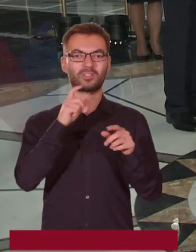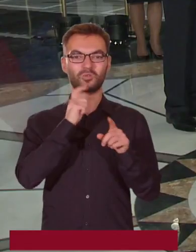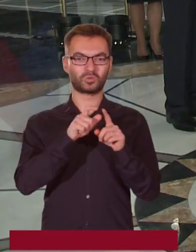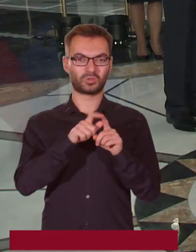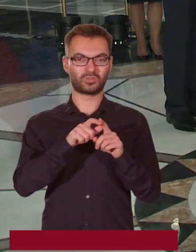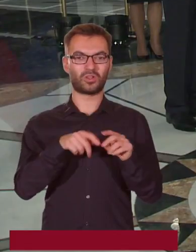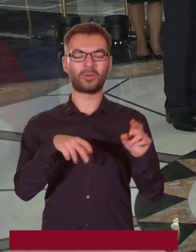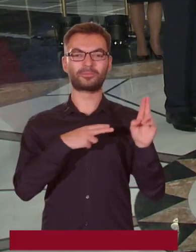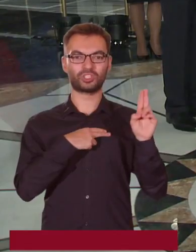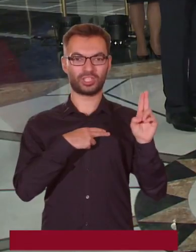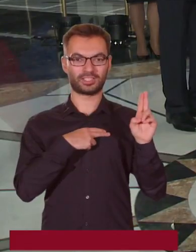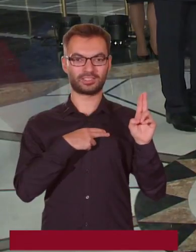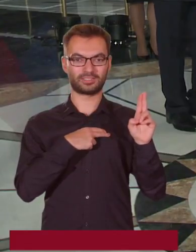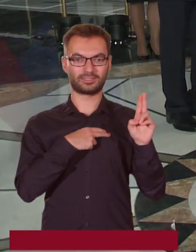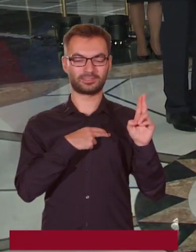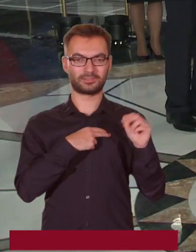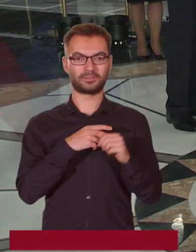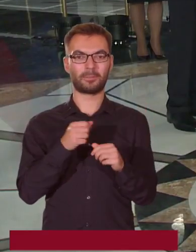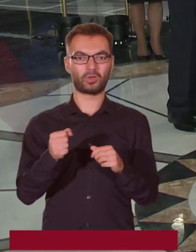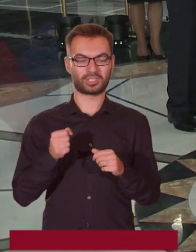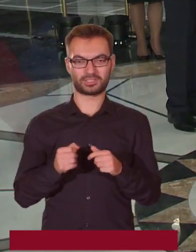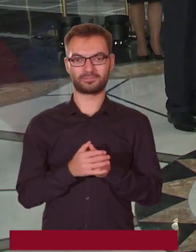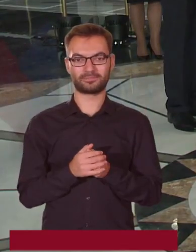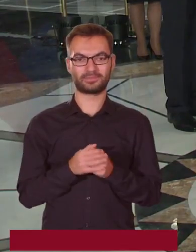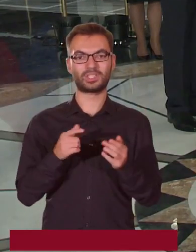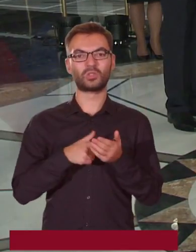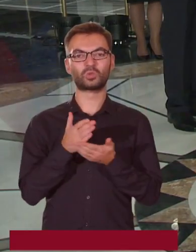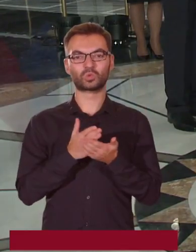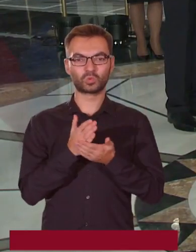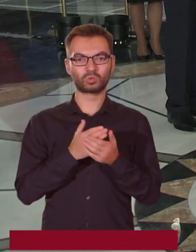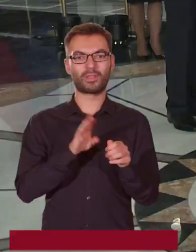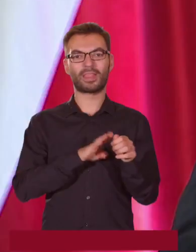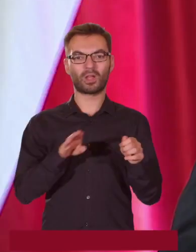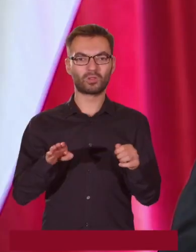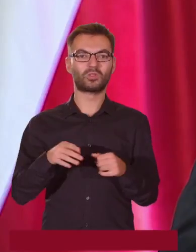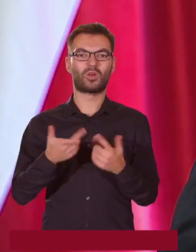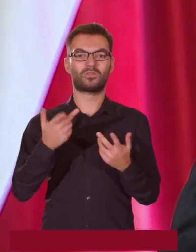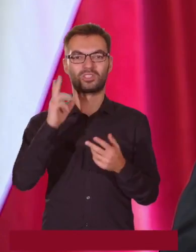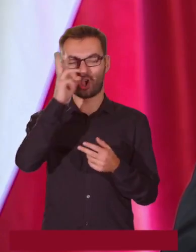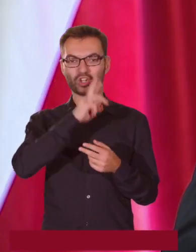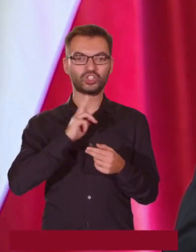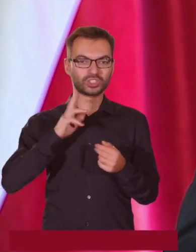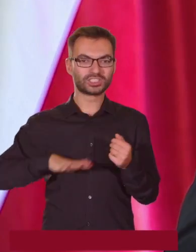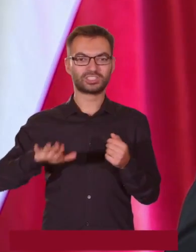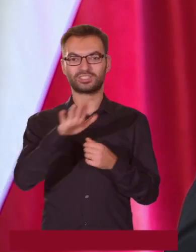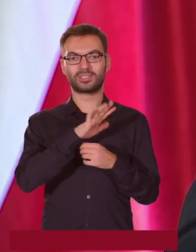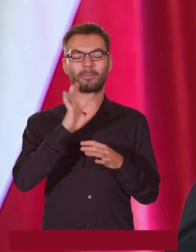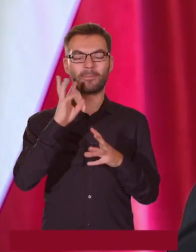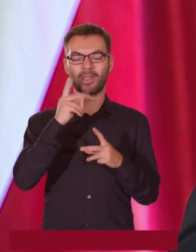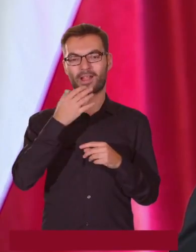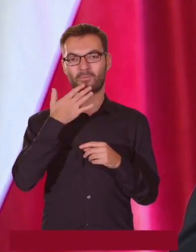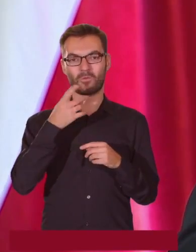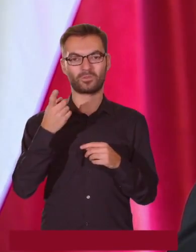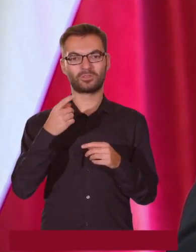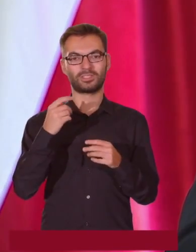O tej służbie narodowi, o służbie ojczyźnie bardzo pięknie mówił ponad 16 lat temu